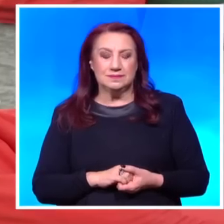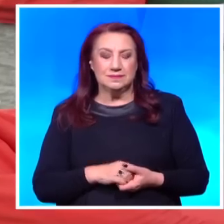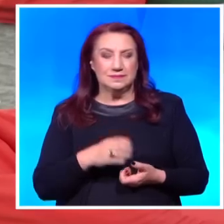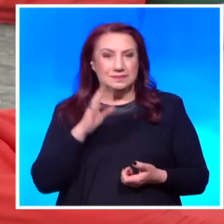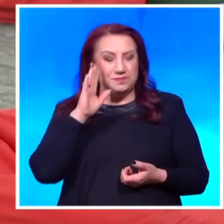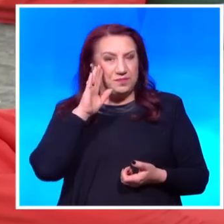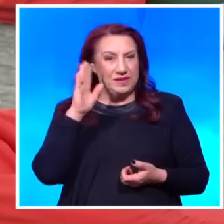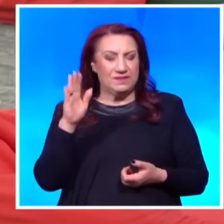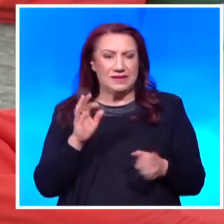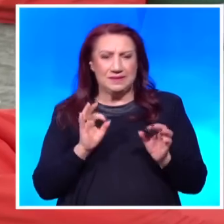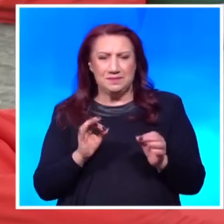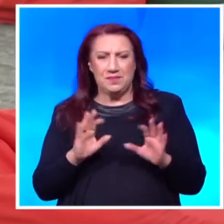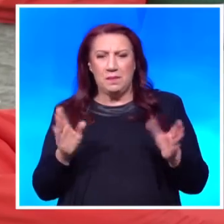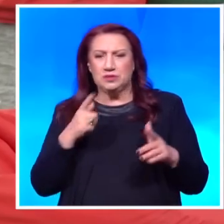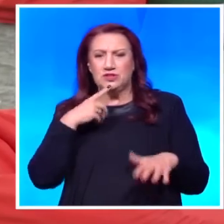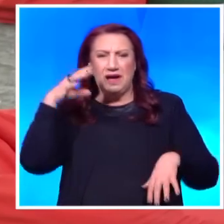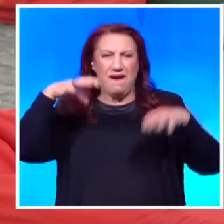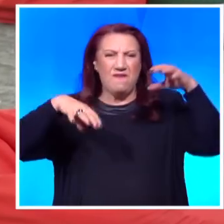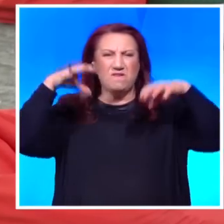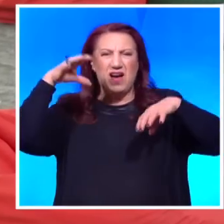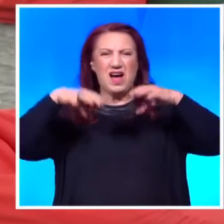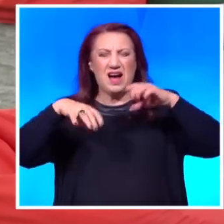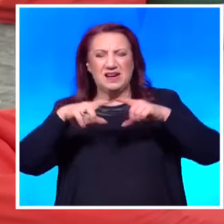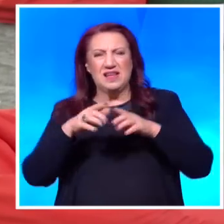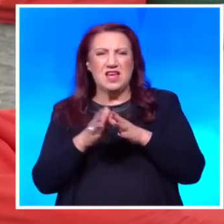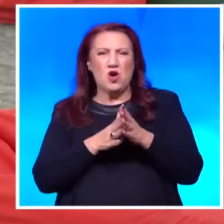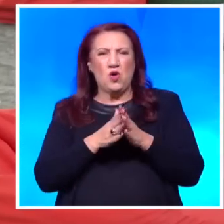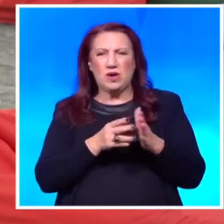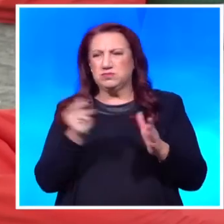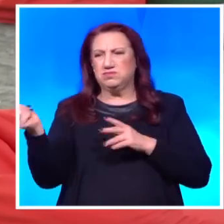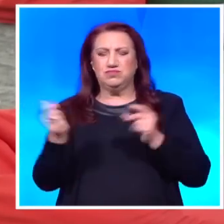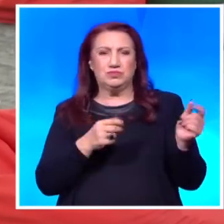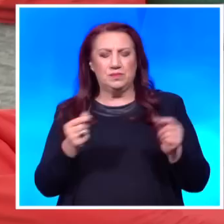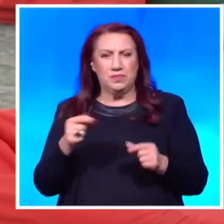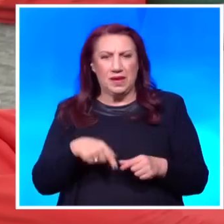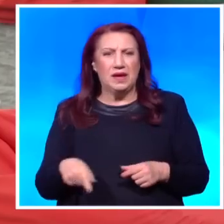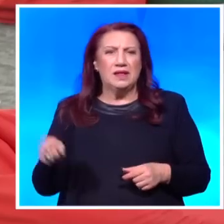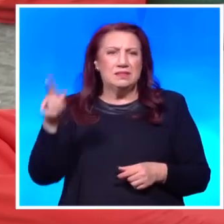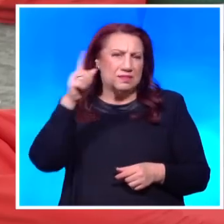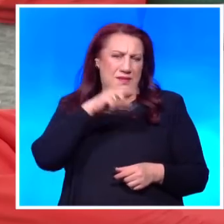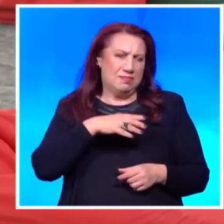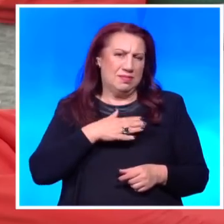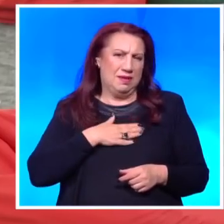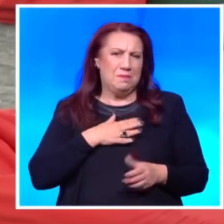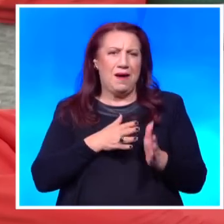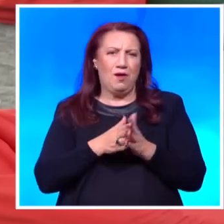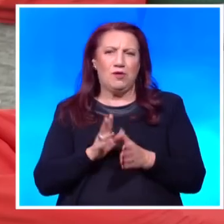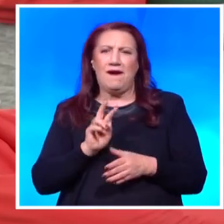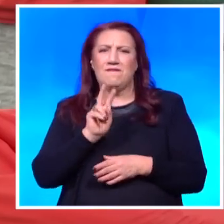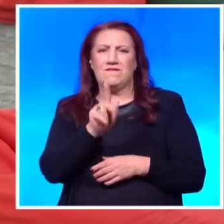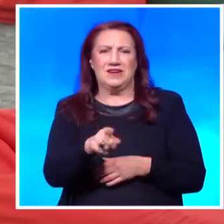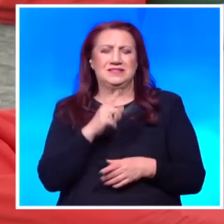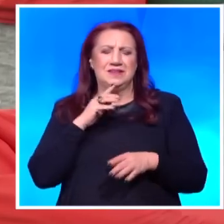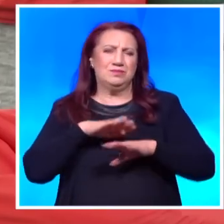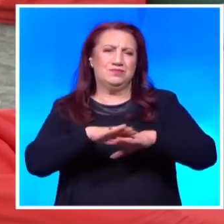Здравейте, току-що заваляе, хората започнаха да си тръгват от морето, но цял ден имаше къпеще се, макар и малко. Експерти от басейновата дирекция и